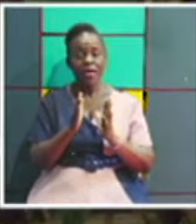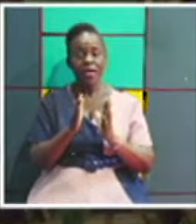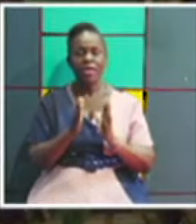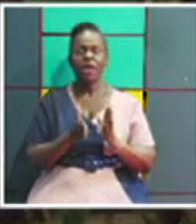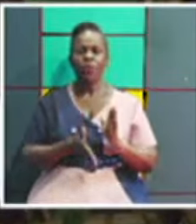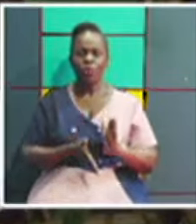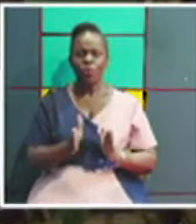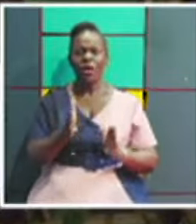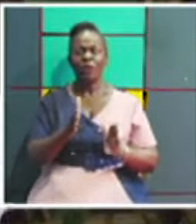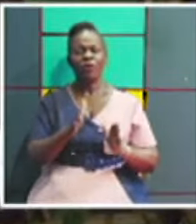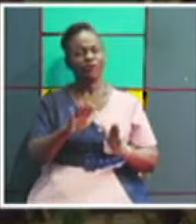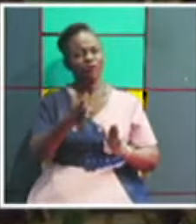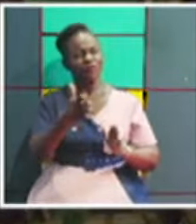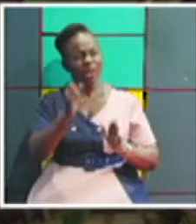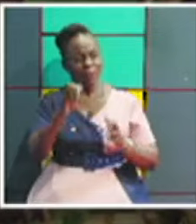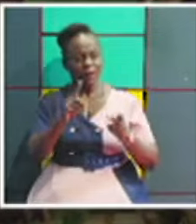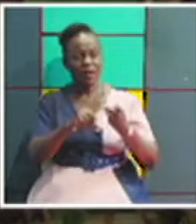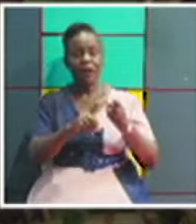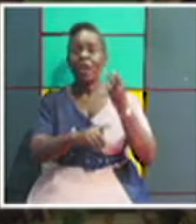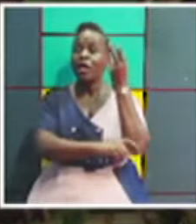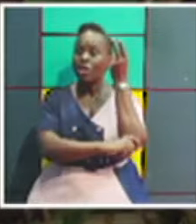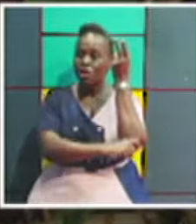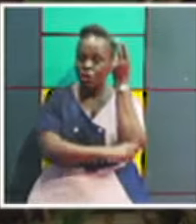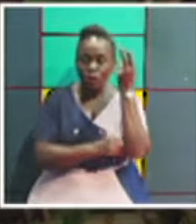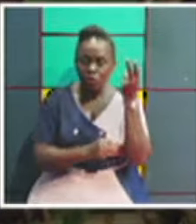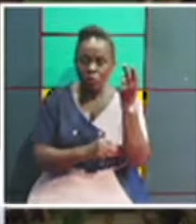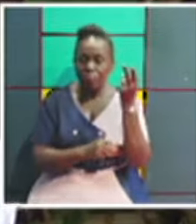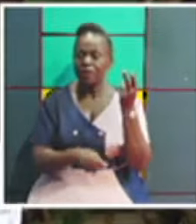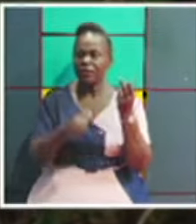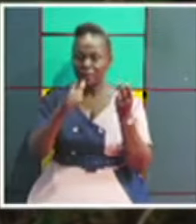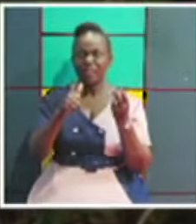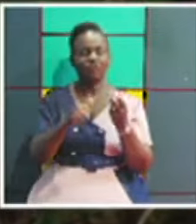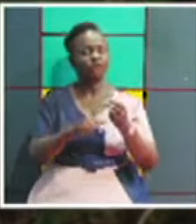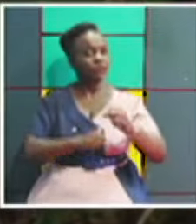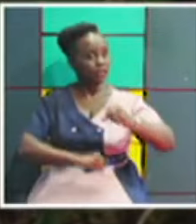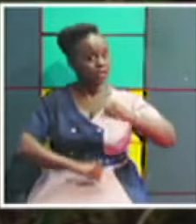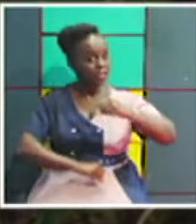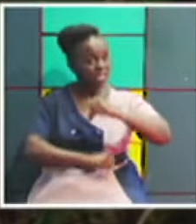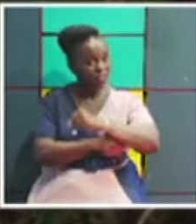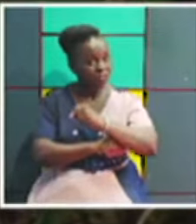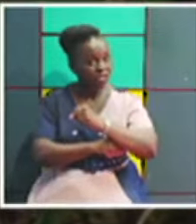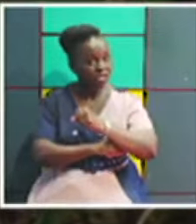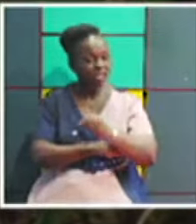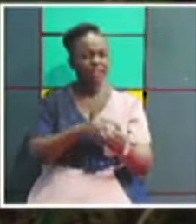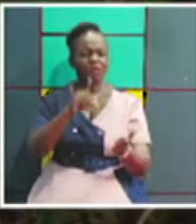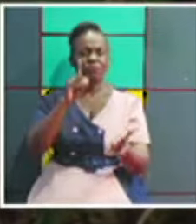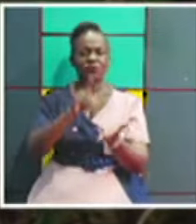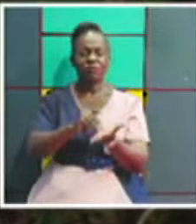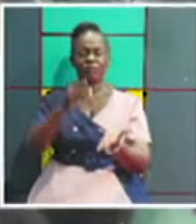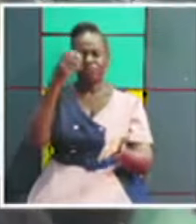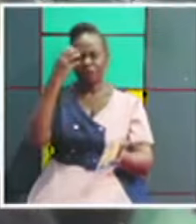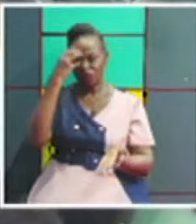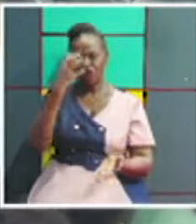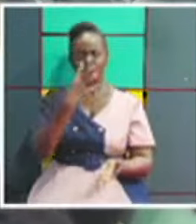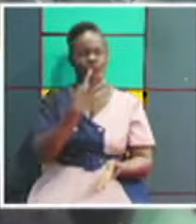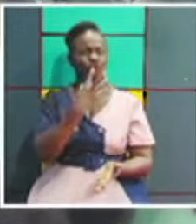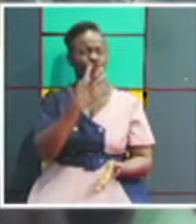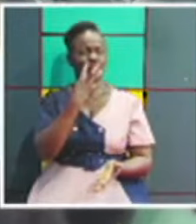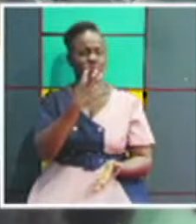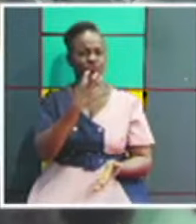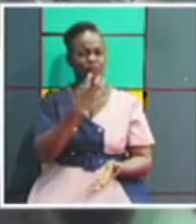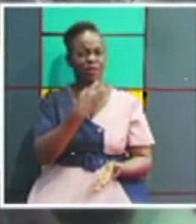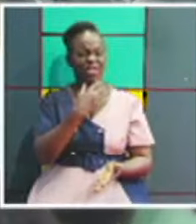ey'obutali bwenkanya n'obubbi gy'abadde atambuza. Besigye abadde omunyiikaavu atuuse n'okwevuma ababaka